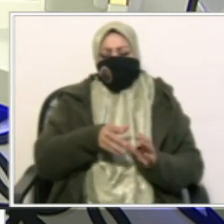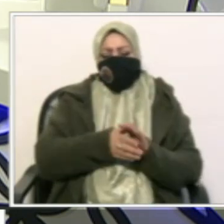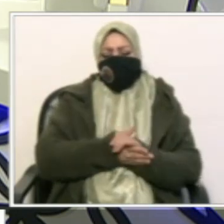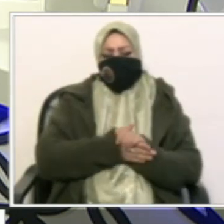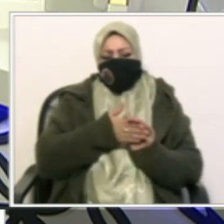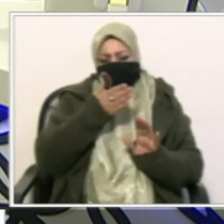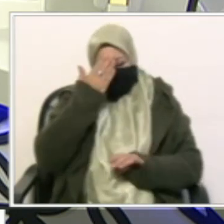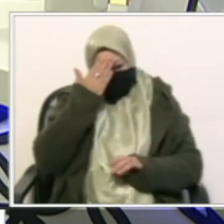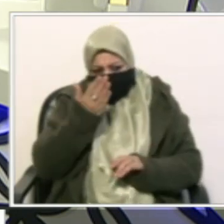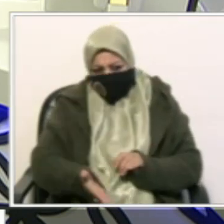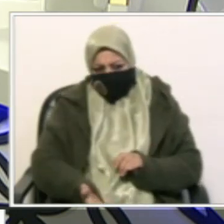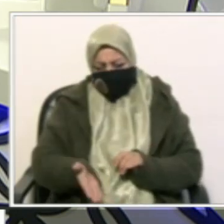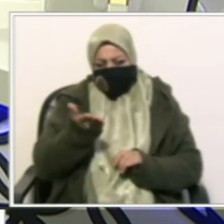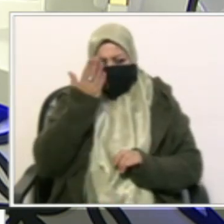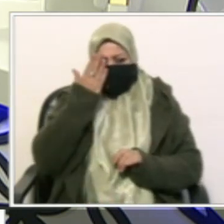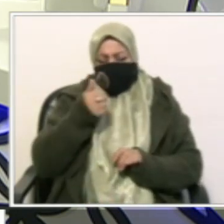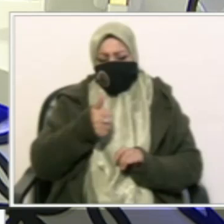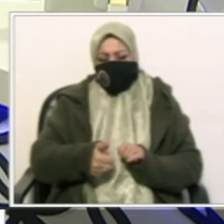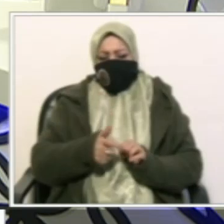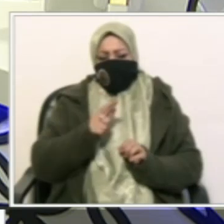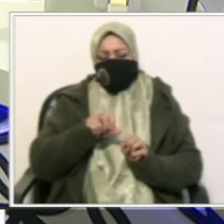مش واضح السؤال الأخ عبد الله من خمس.